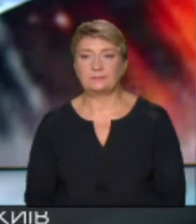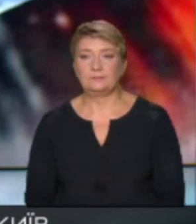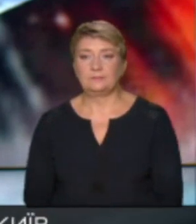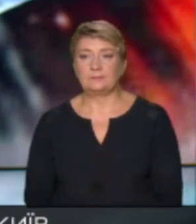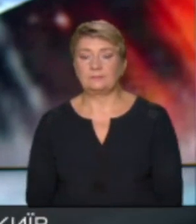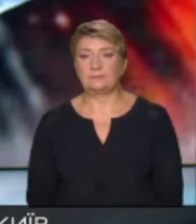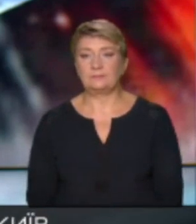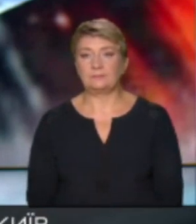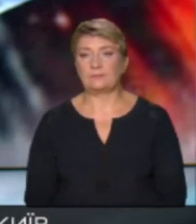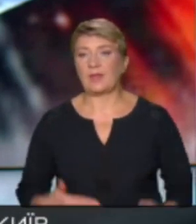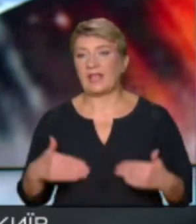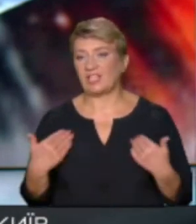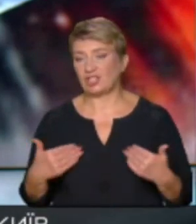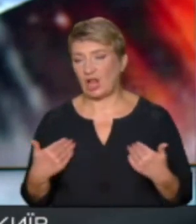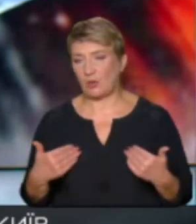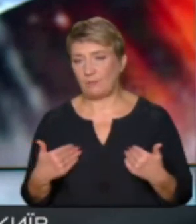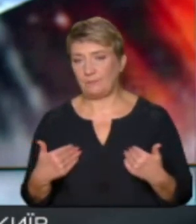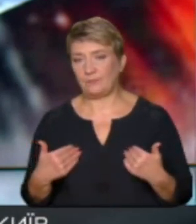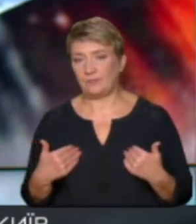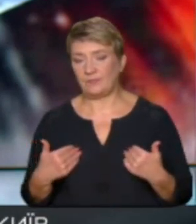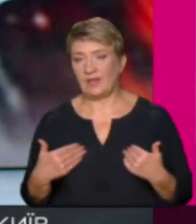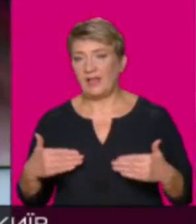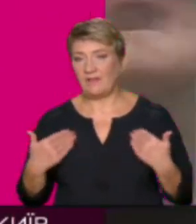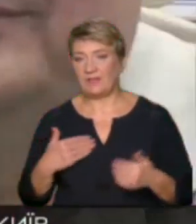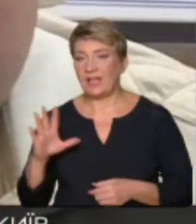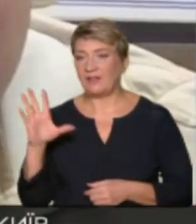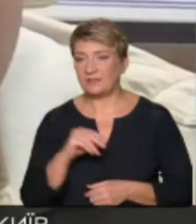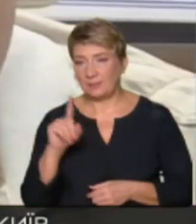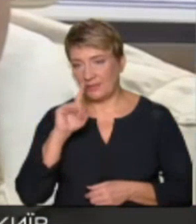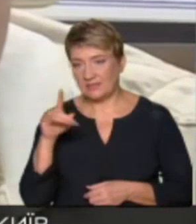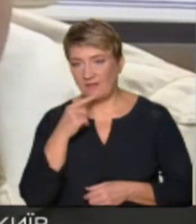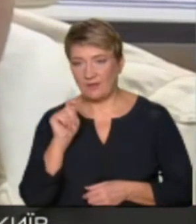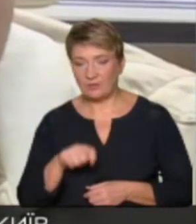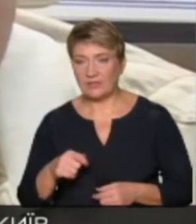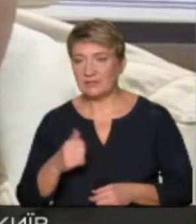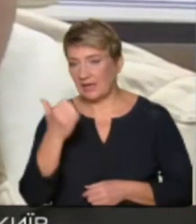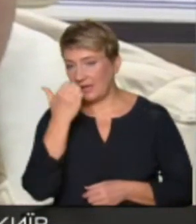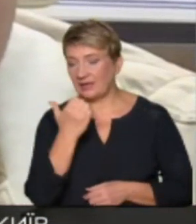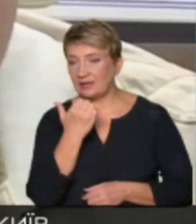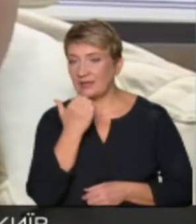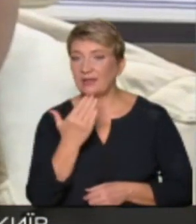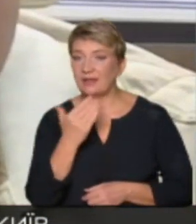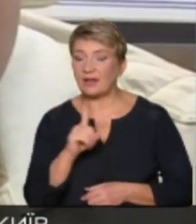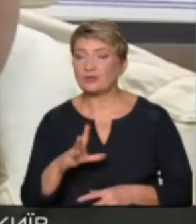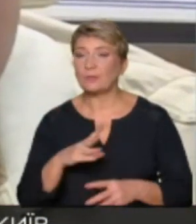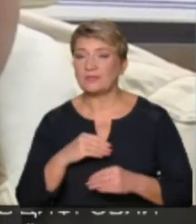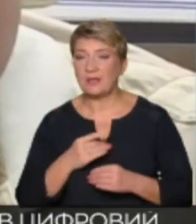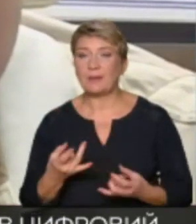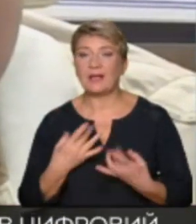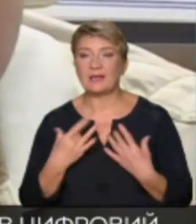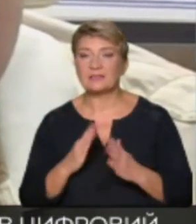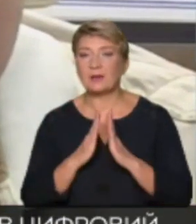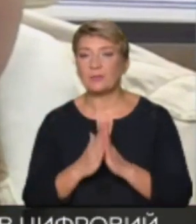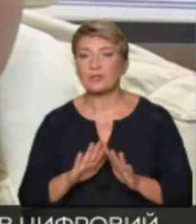день. Шалом, вітаю, вітаю усіх і слава Україні. Дякую, Цвій, дякую, що ви з нами. Розкажіть, будь ласка,